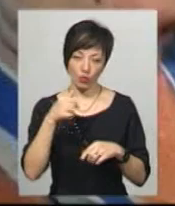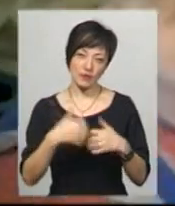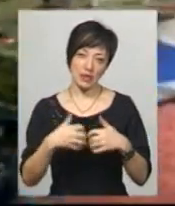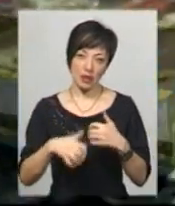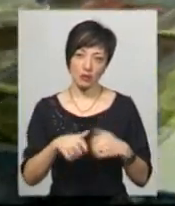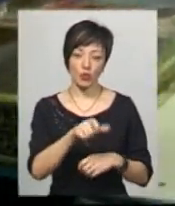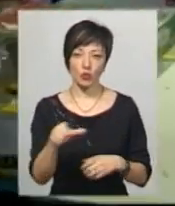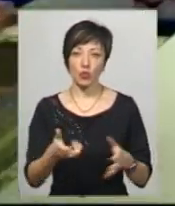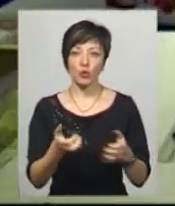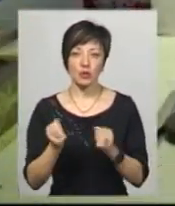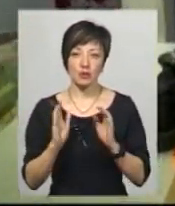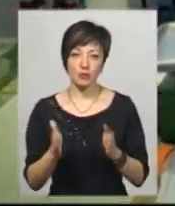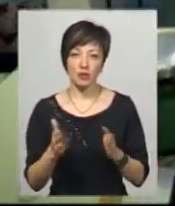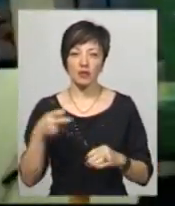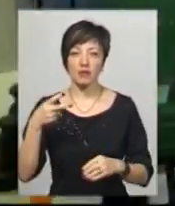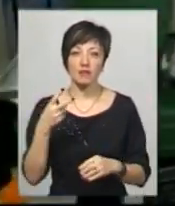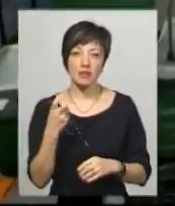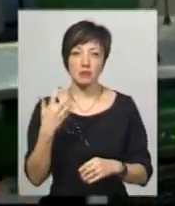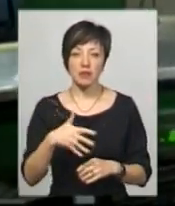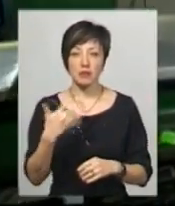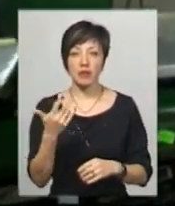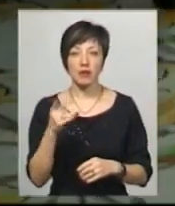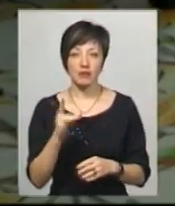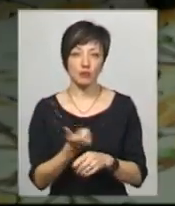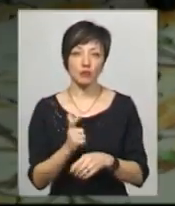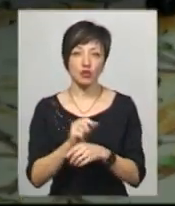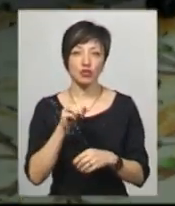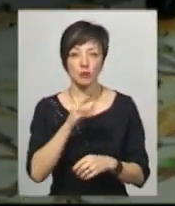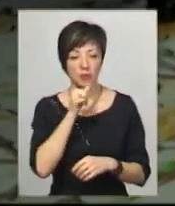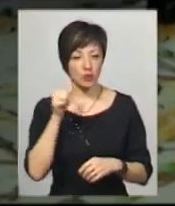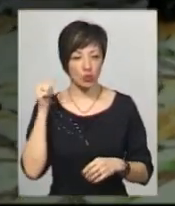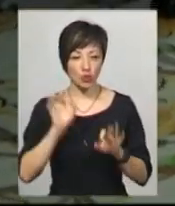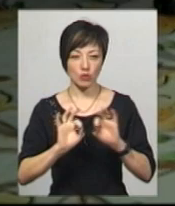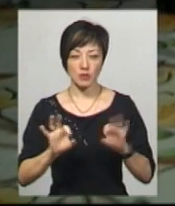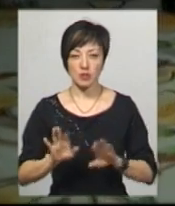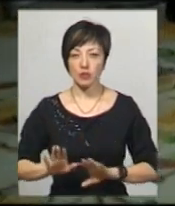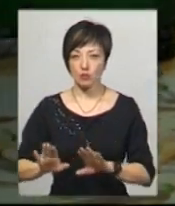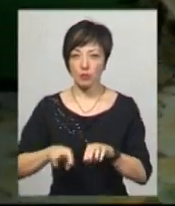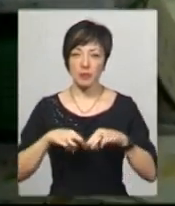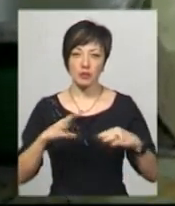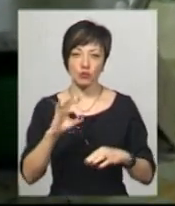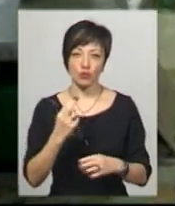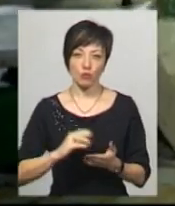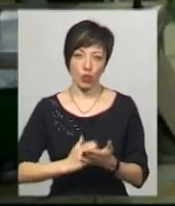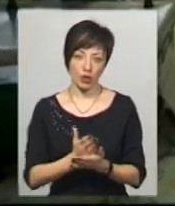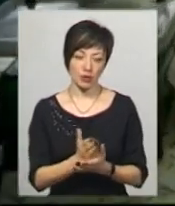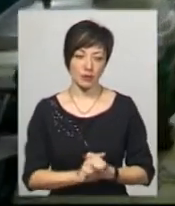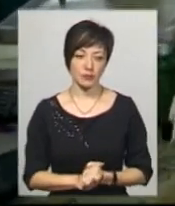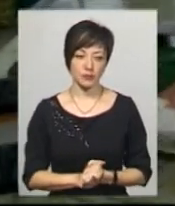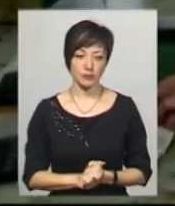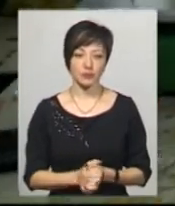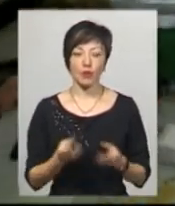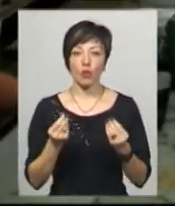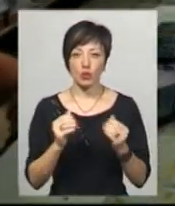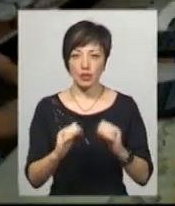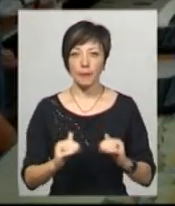середньому пенсіонери отримуватимуть на 255 гривень більше, ніж минулого, розповідає заступник міністра соцполітики Микола Шамбір. Кошти